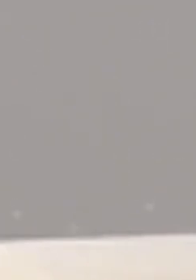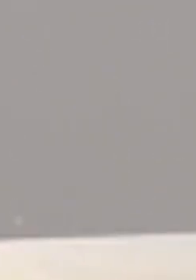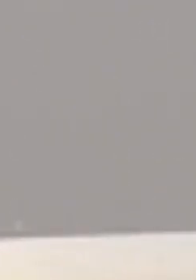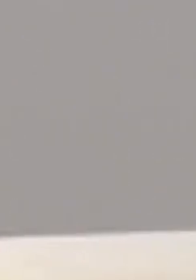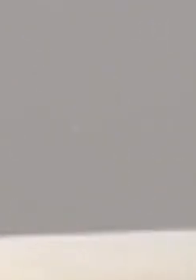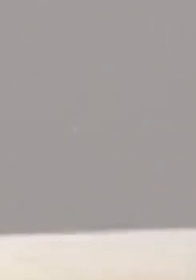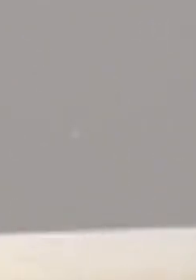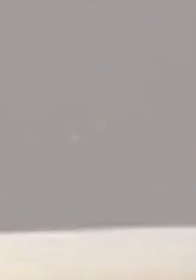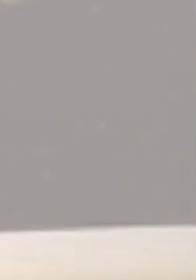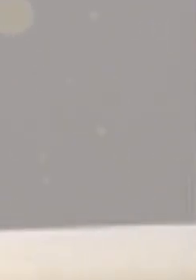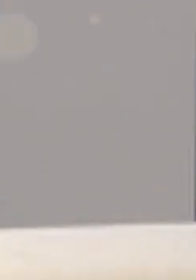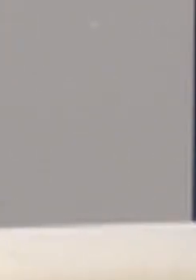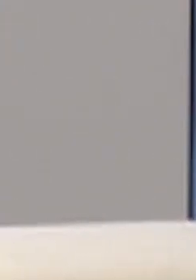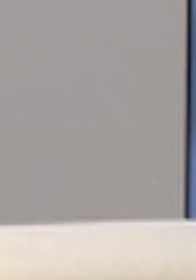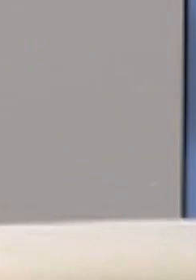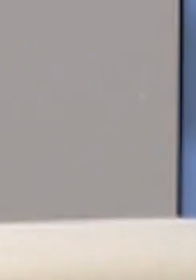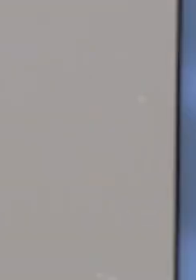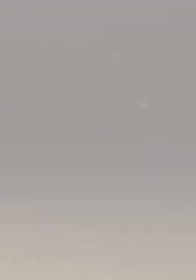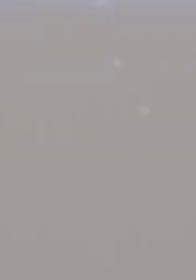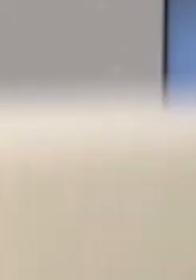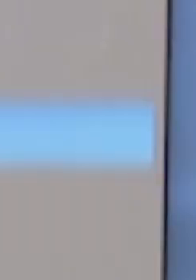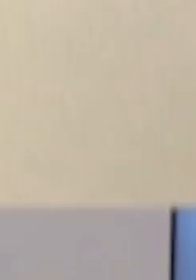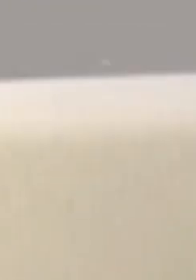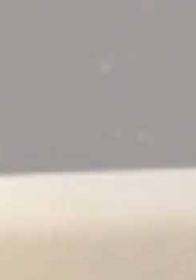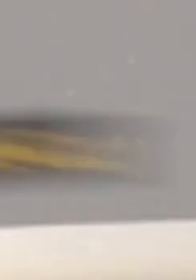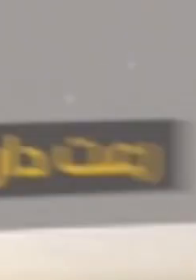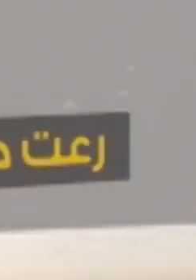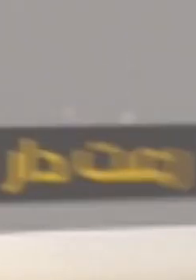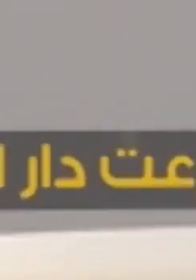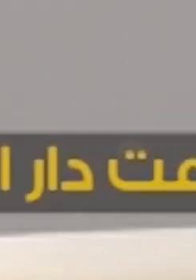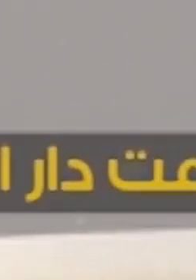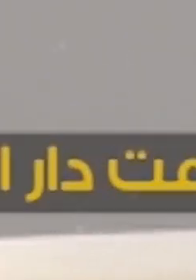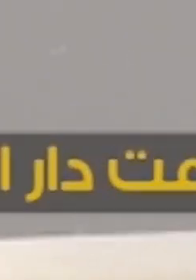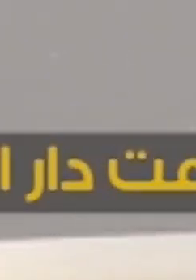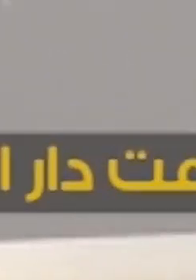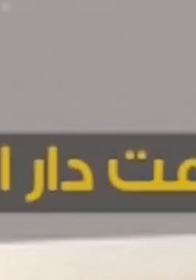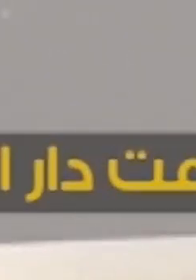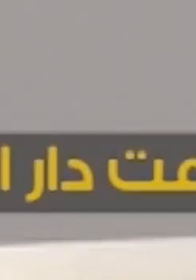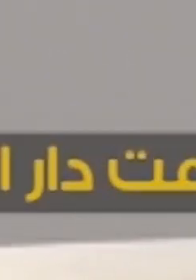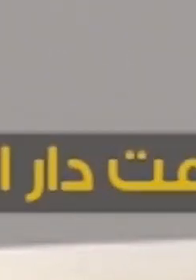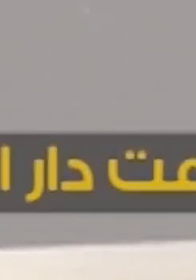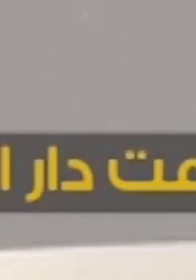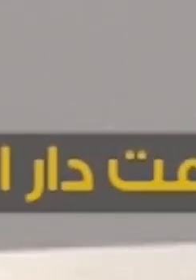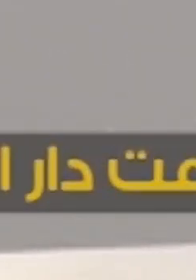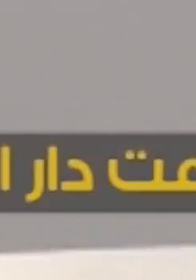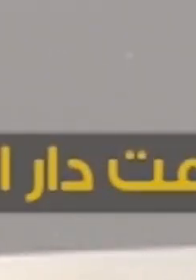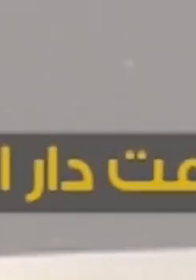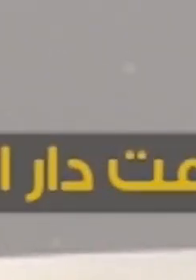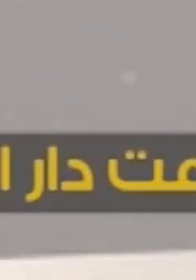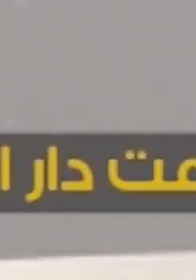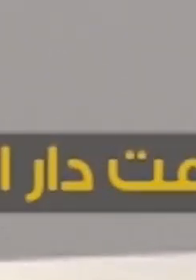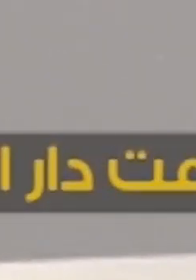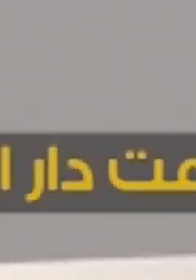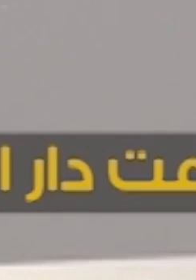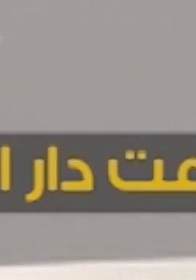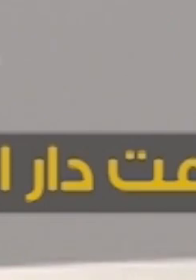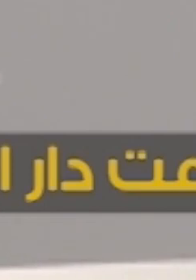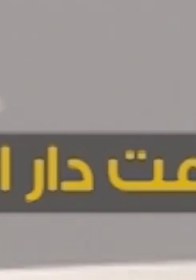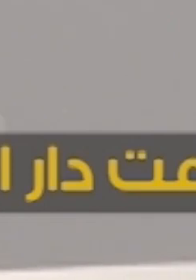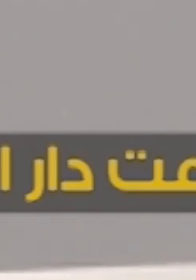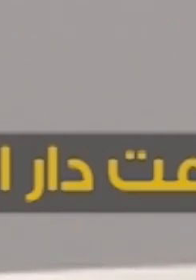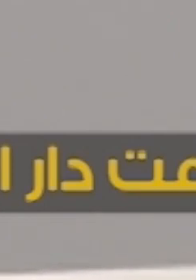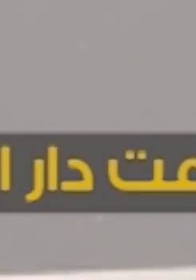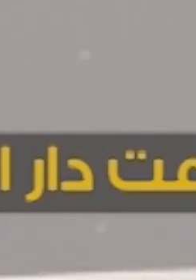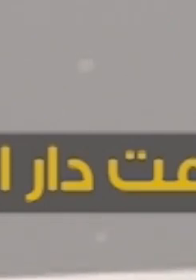عن الدماء ولم نسمعه مرة يتكلم عن المصالحة. رعت دار الإفتاء في سنة 2012 وكان يعني كانت